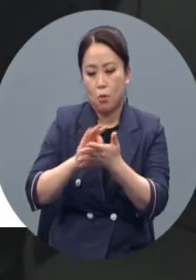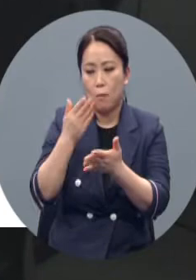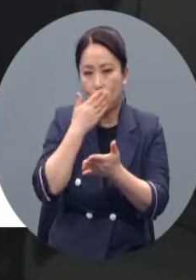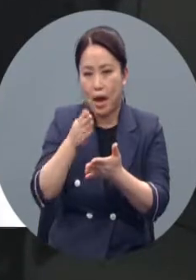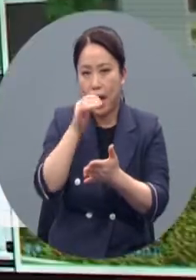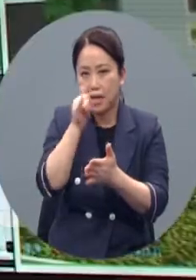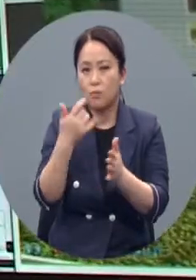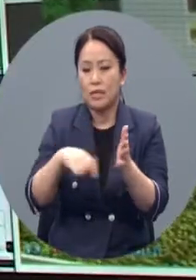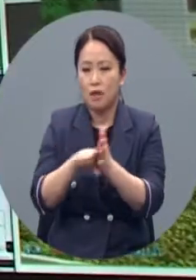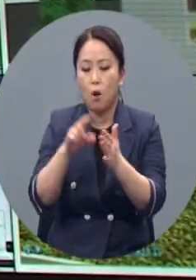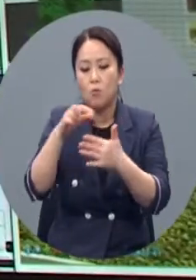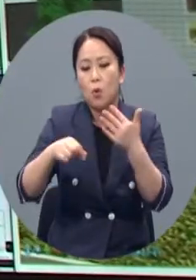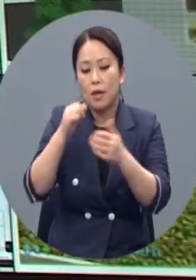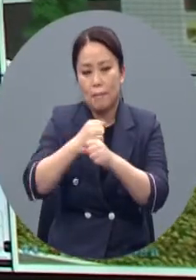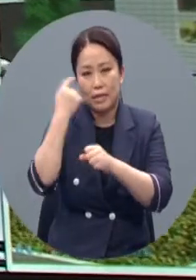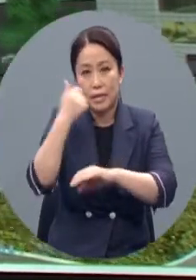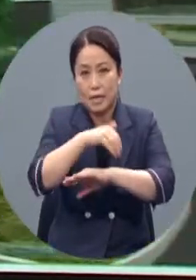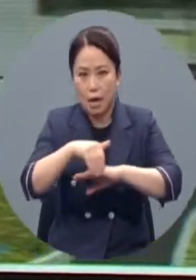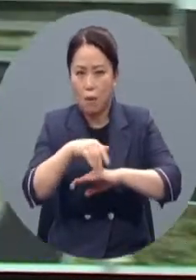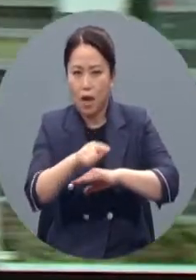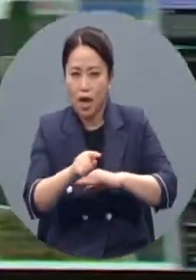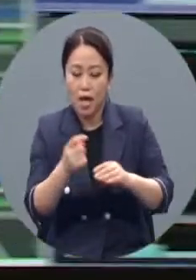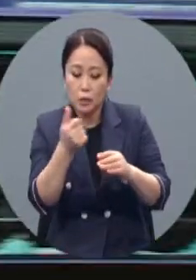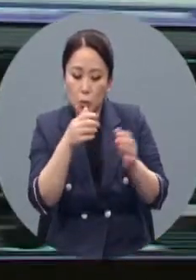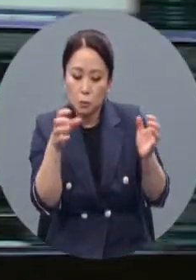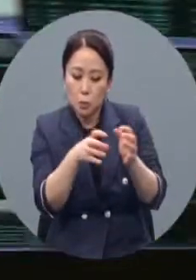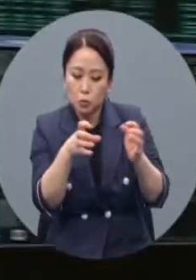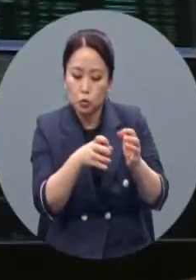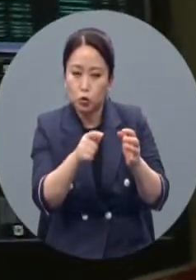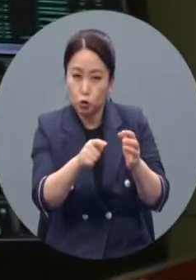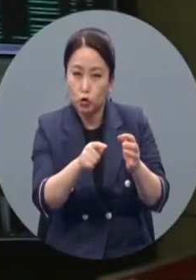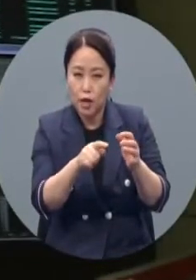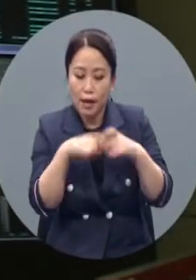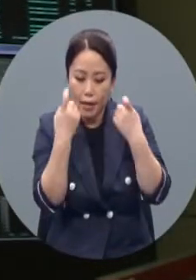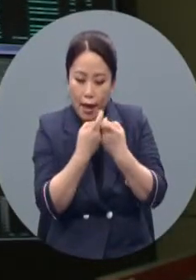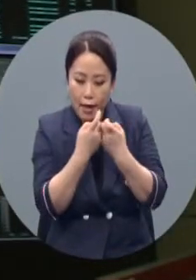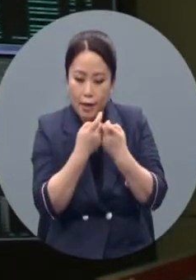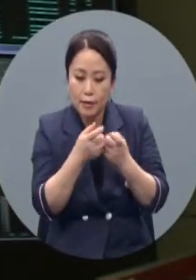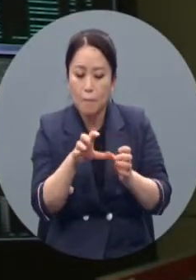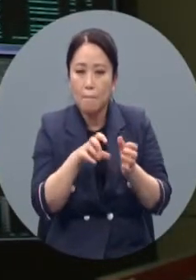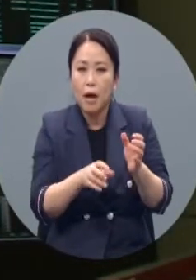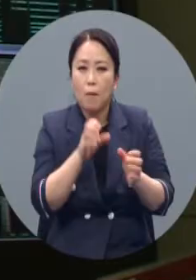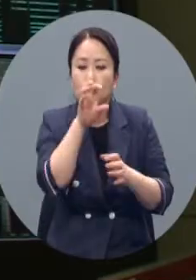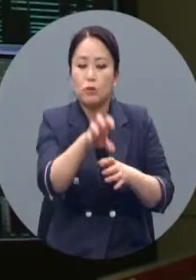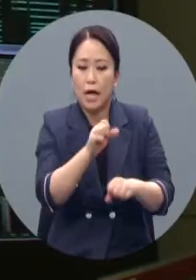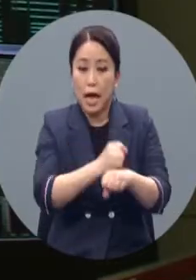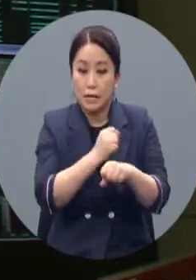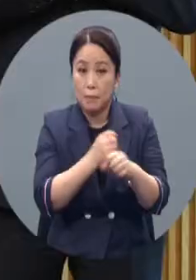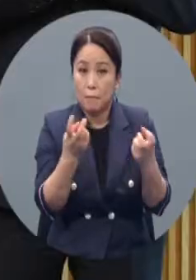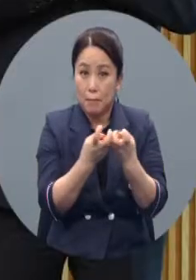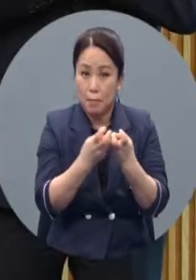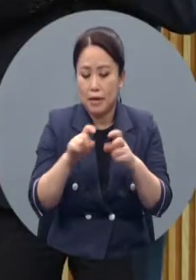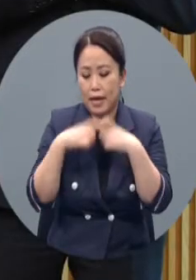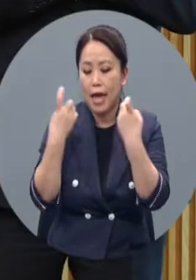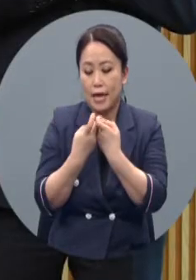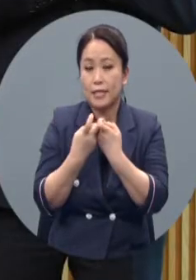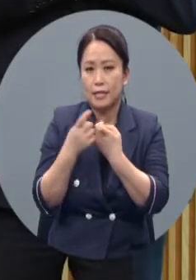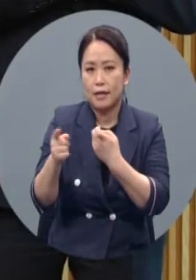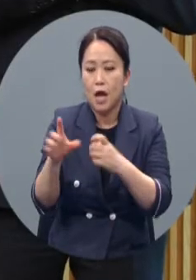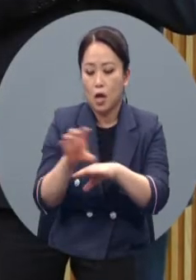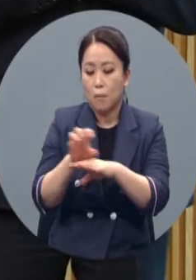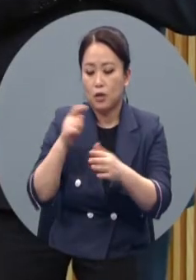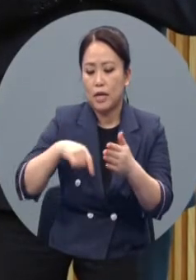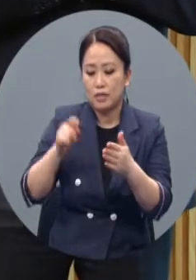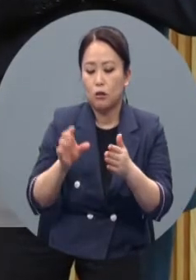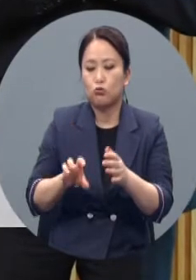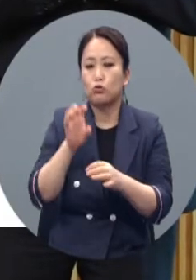소수 투자자만의 사모펀드 중심이던 부동산 펀드 시장을 개인이 소액으로 간편하게 투자할 수 있게 됩니다. AR,